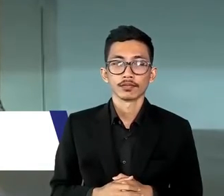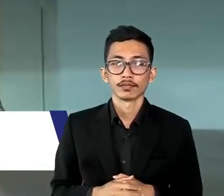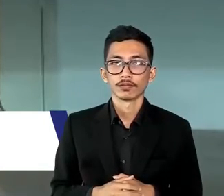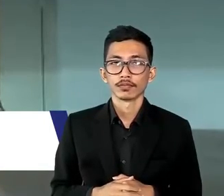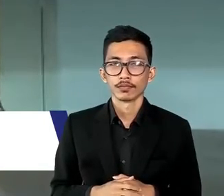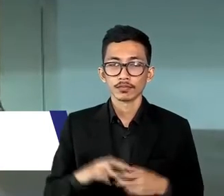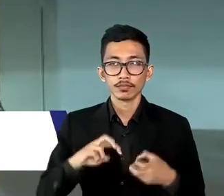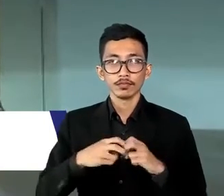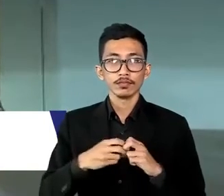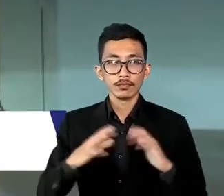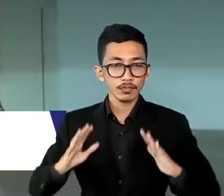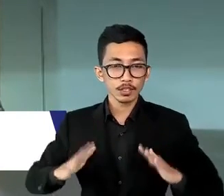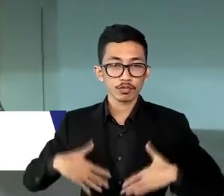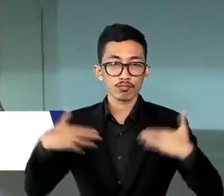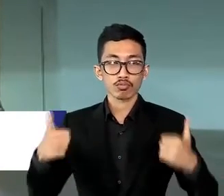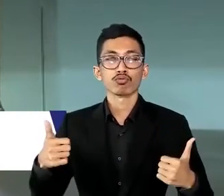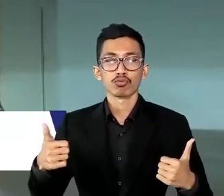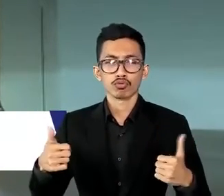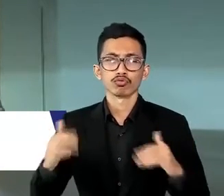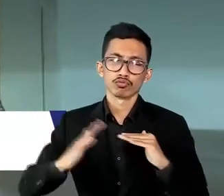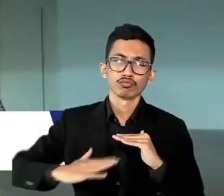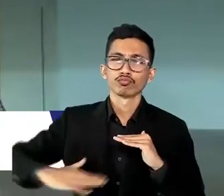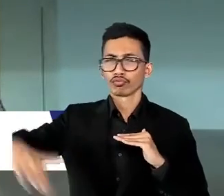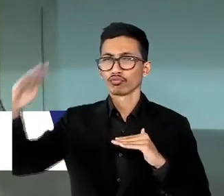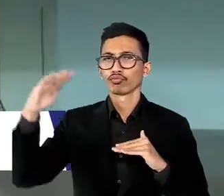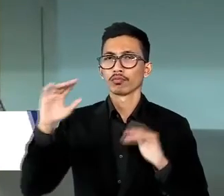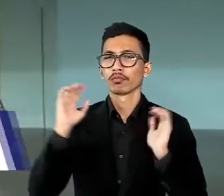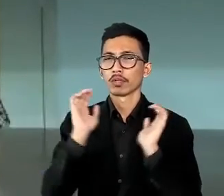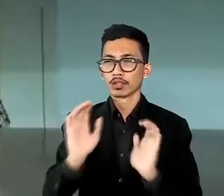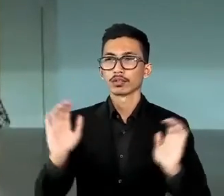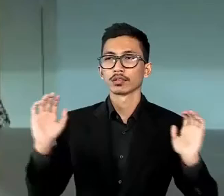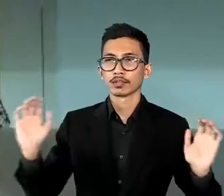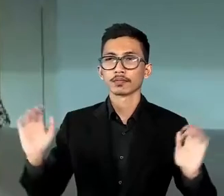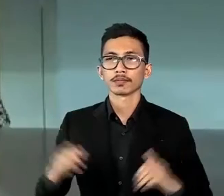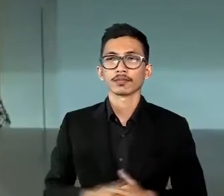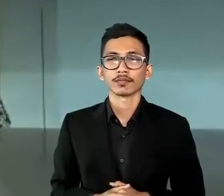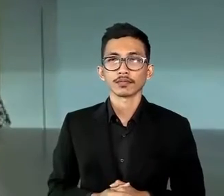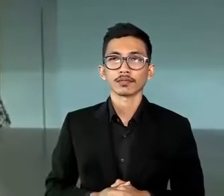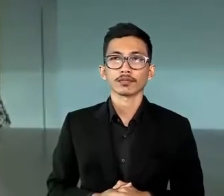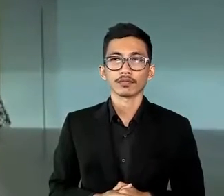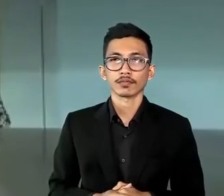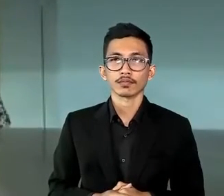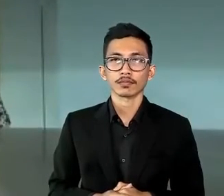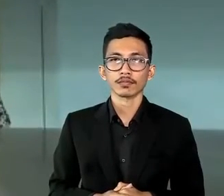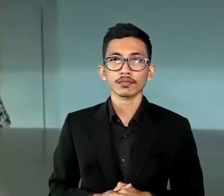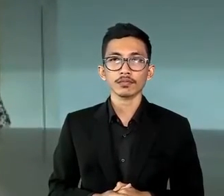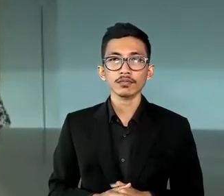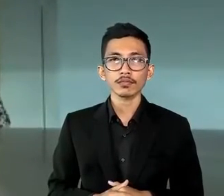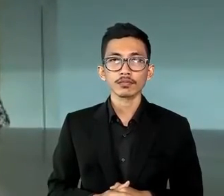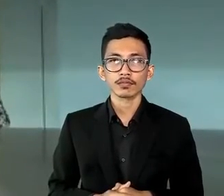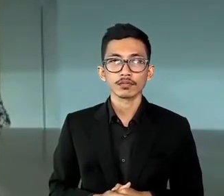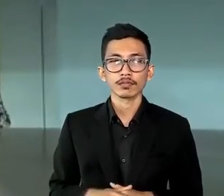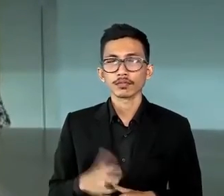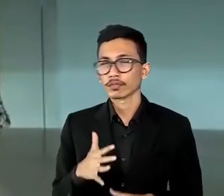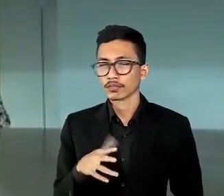tren kesembuhan juga kita cukup tinggi di atas angka terpapar. Ini juga di atas angka ratusan, di atas